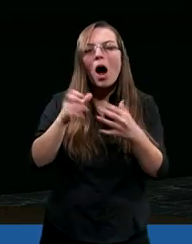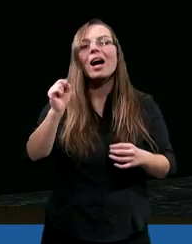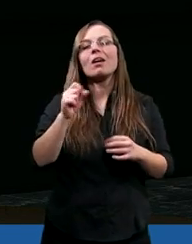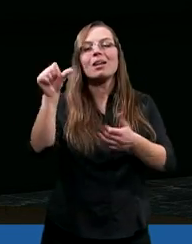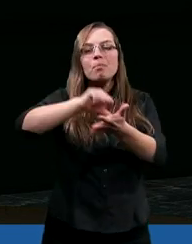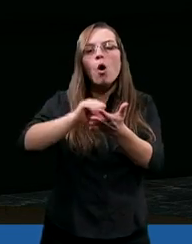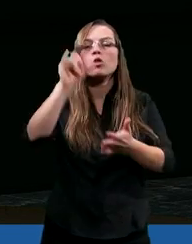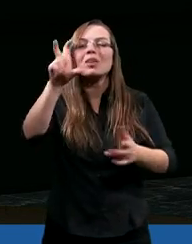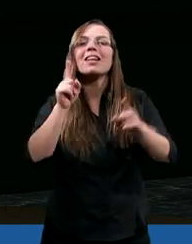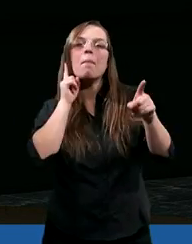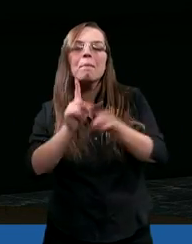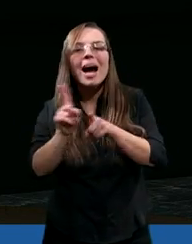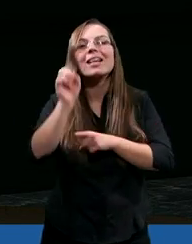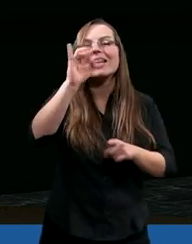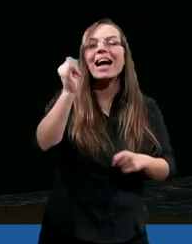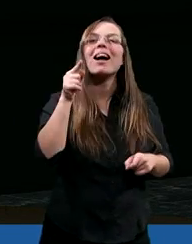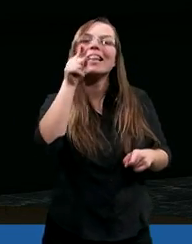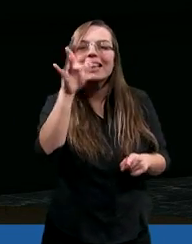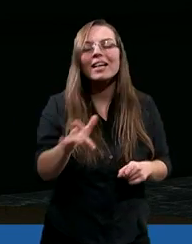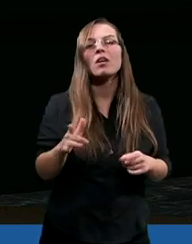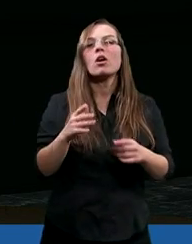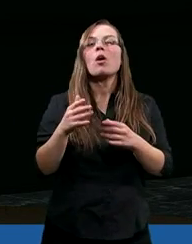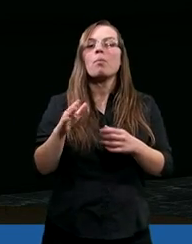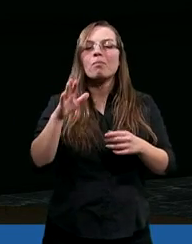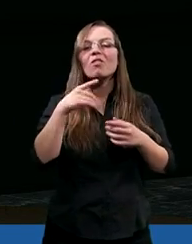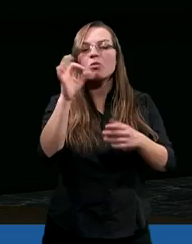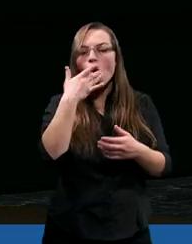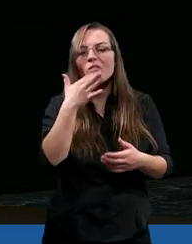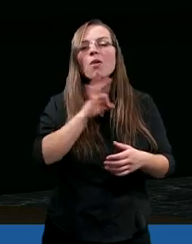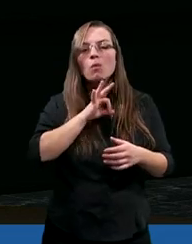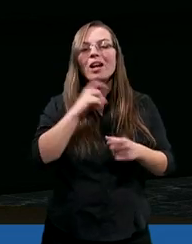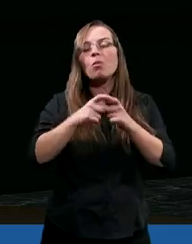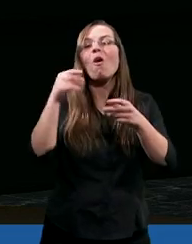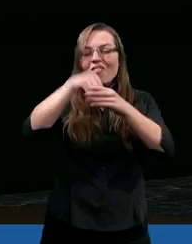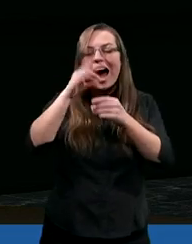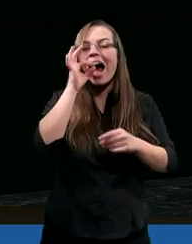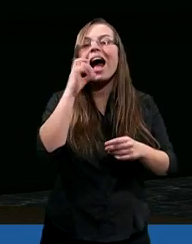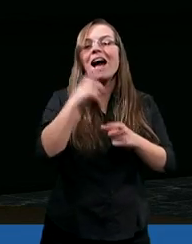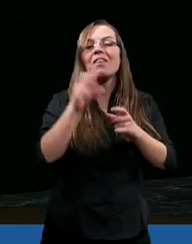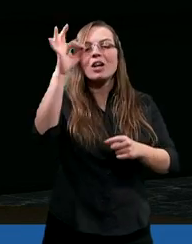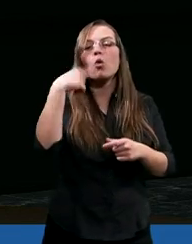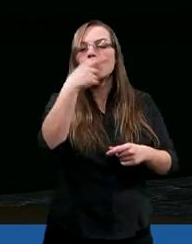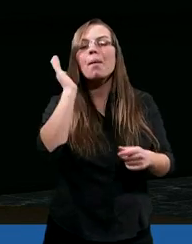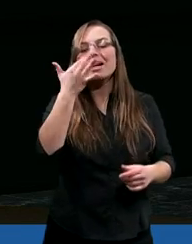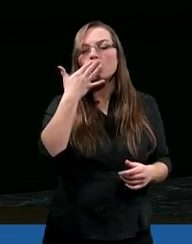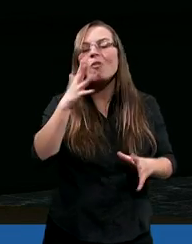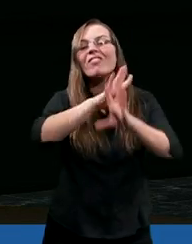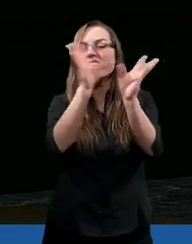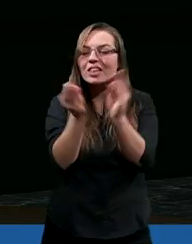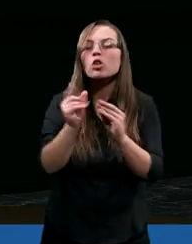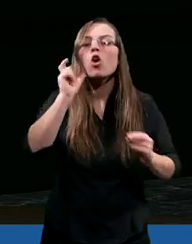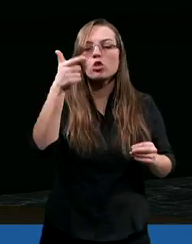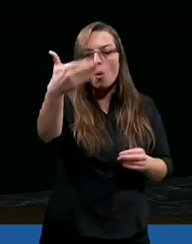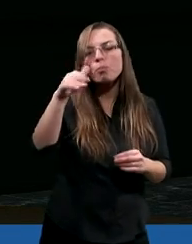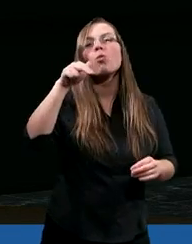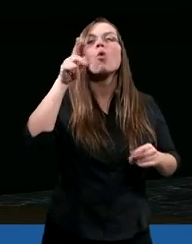spośród ich braci, takiego jak Ty. Włożę moje słowa w Jego usta i będzie mówił do nich wszystko, co